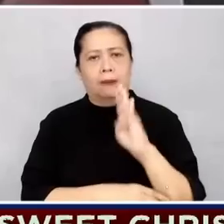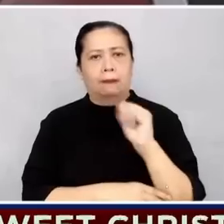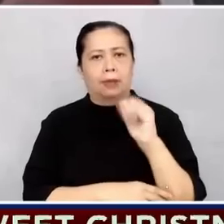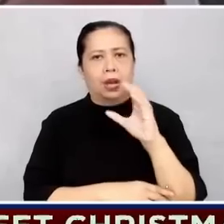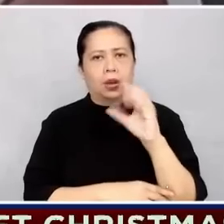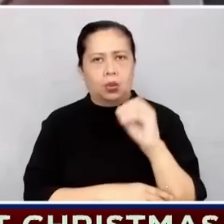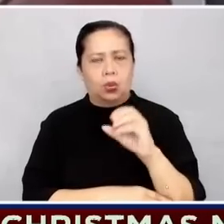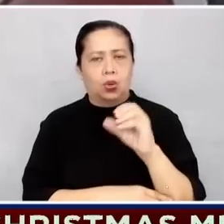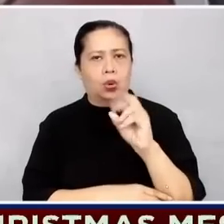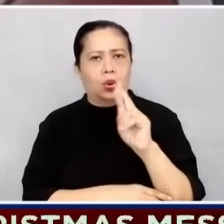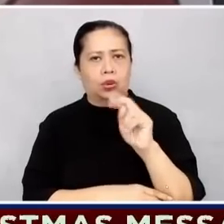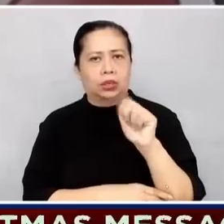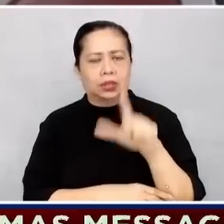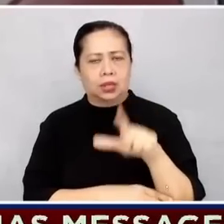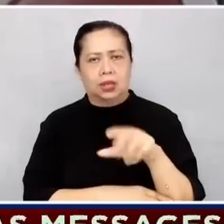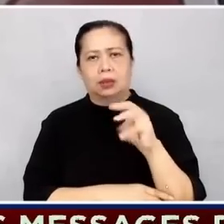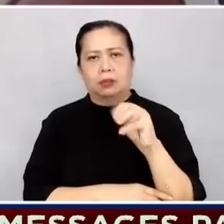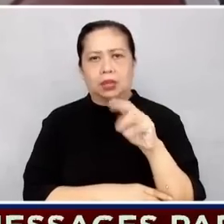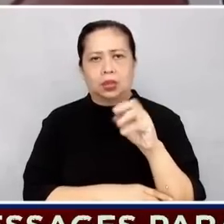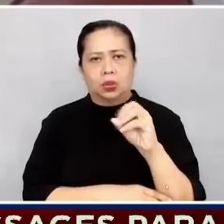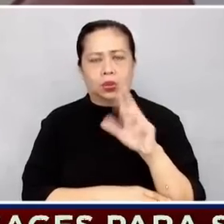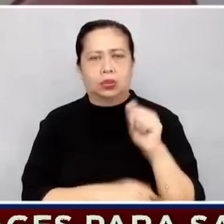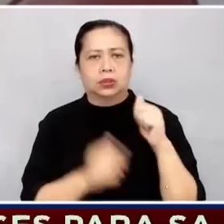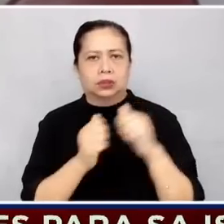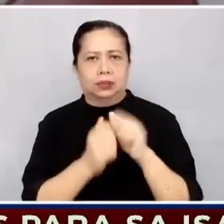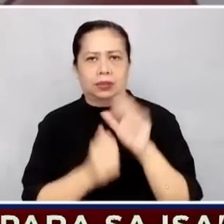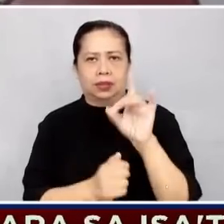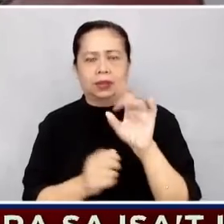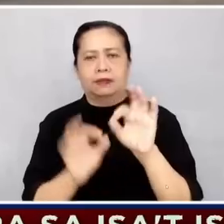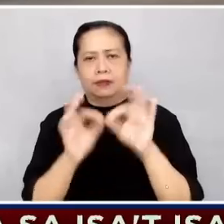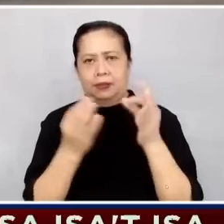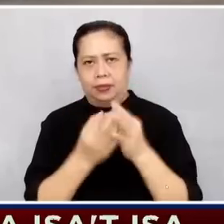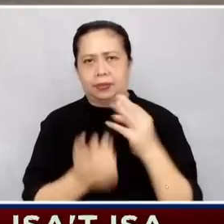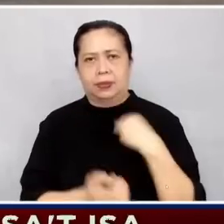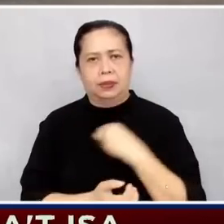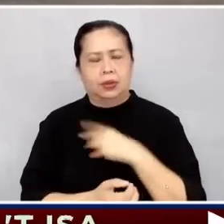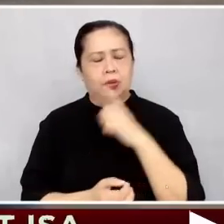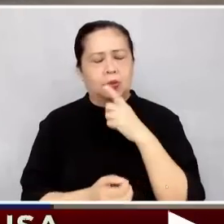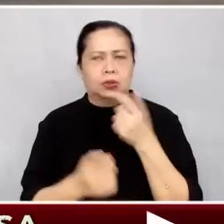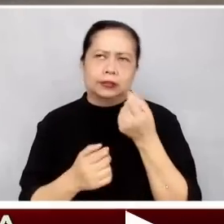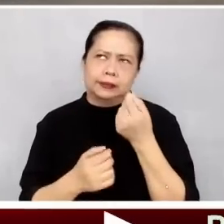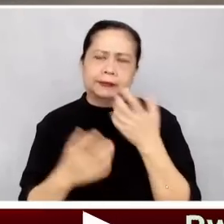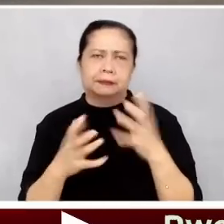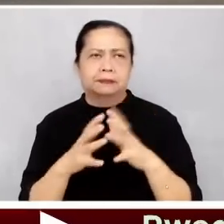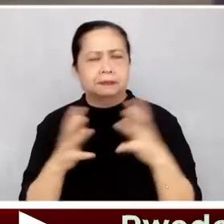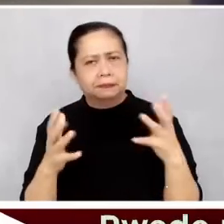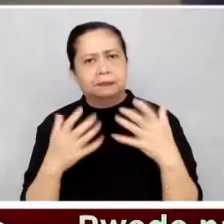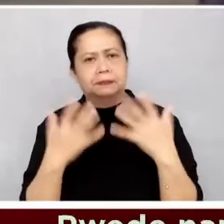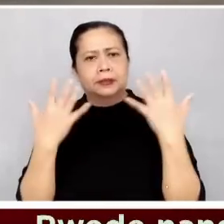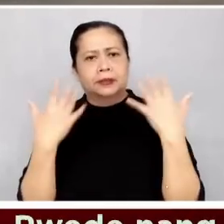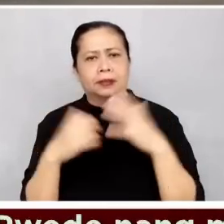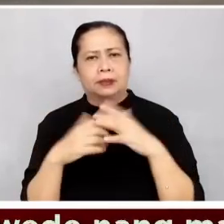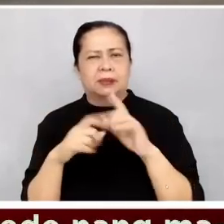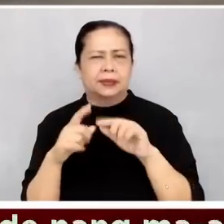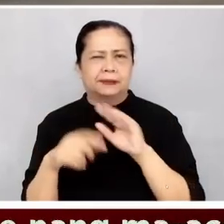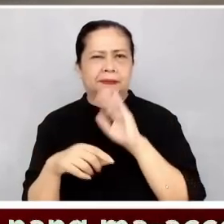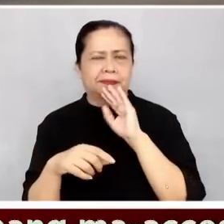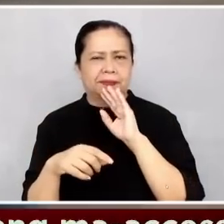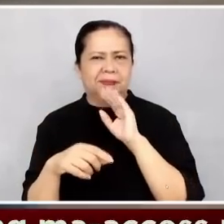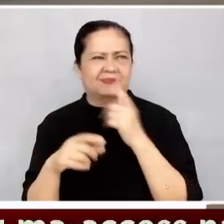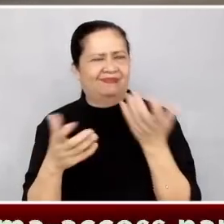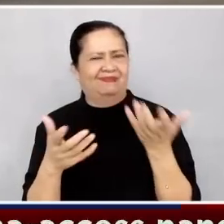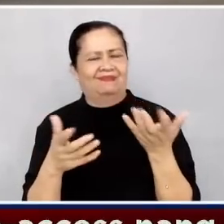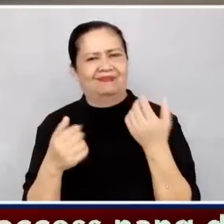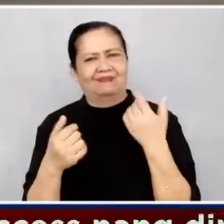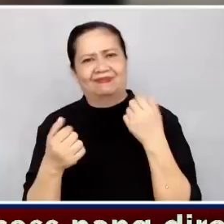Mindoro. Kasama niya sa biyahe ang 8 kaanak. Very overwhelmed but a little bit disappointed dahil ganito nga